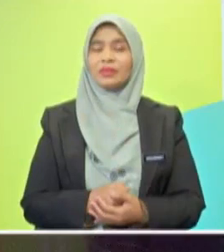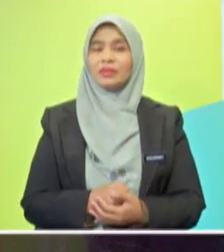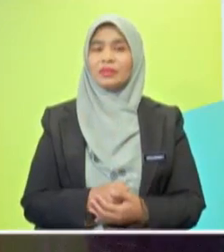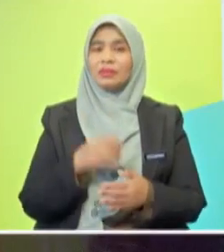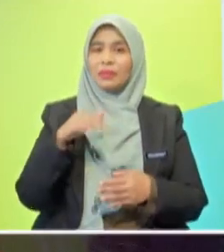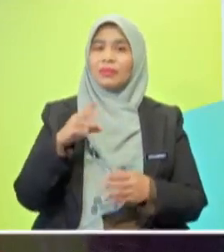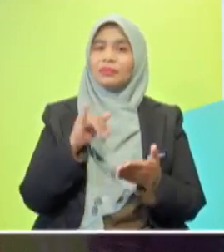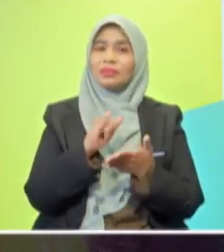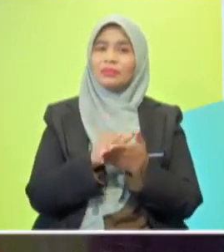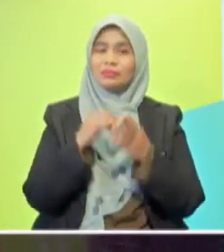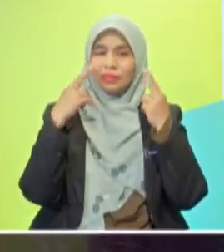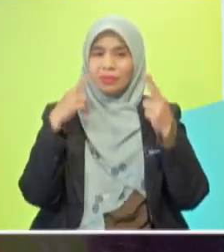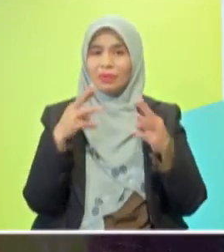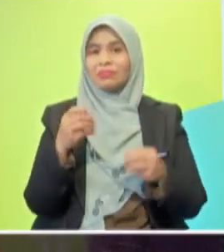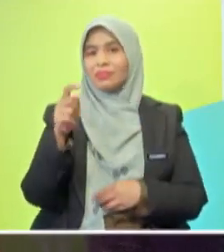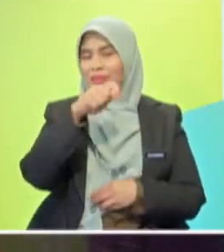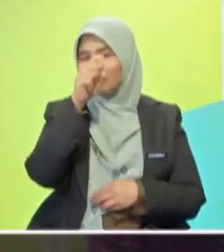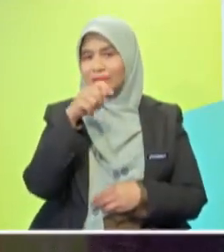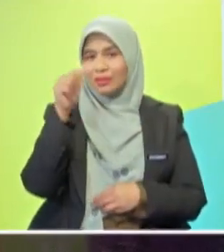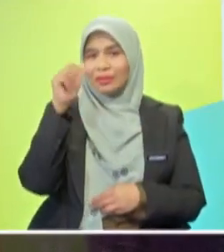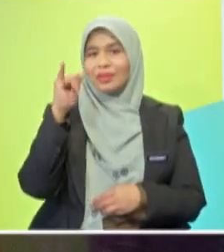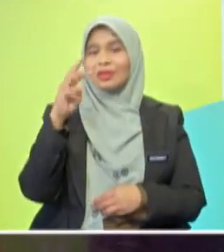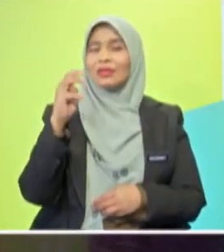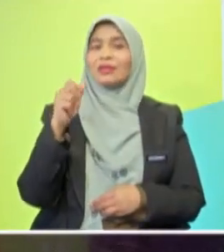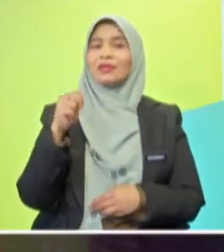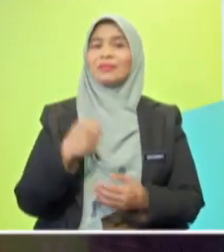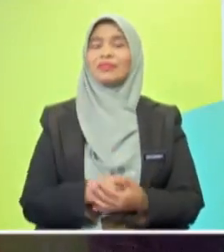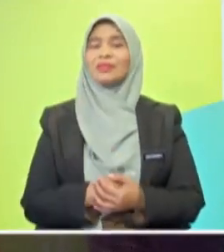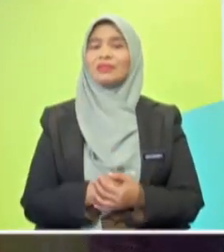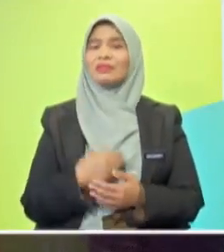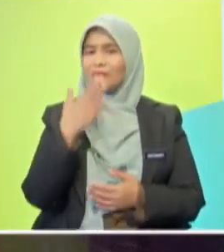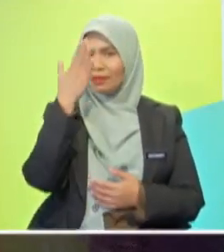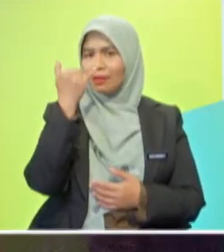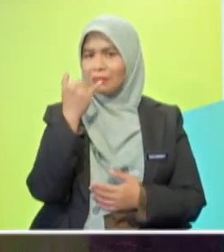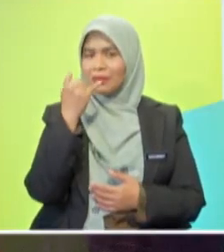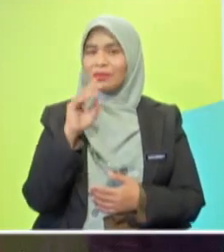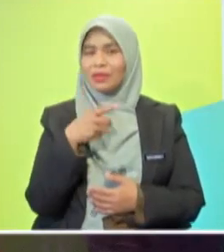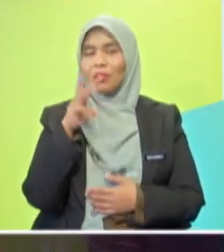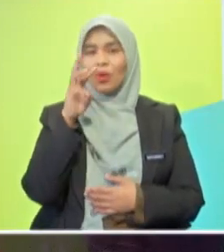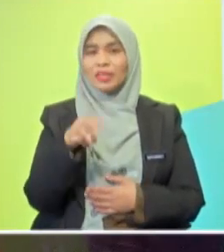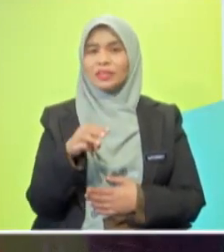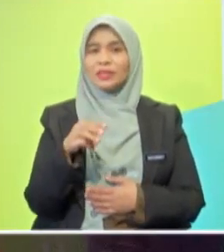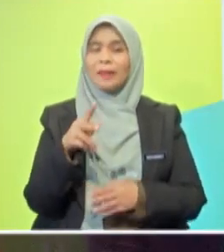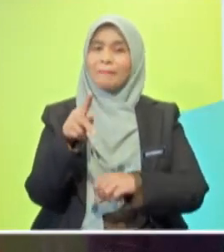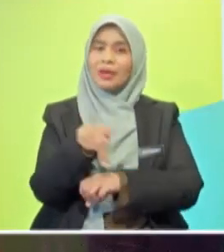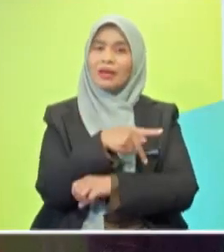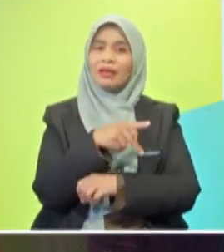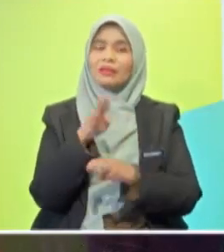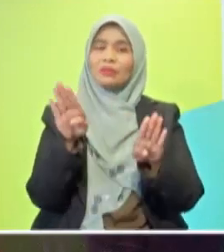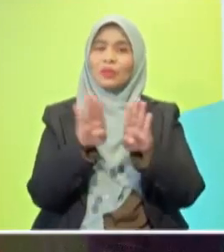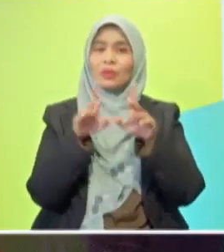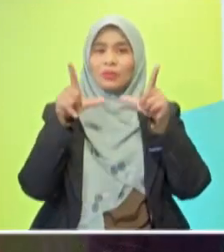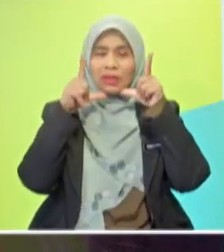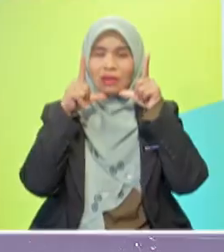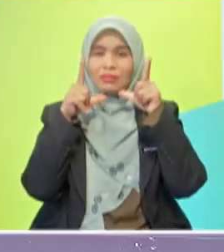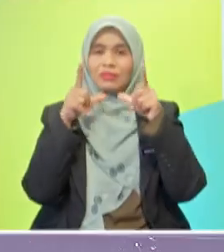tanya Aimanlah. Ya, saya sebagai ketua kelas kita hari ini. Okey, kenapa kita wajib berpakaian untuk aurat? Kerana